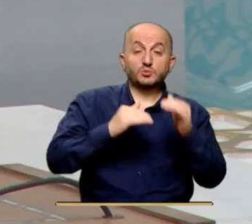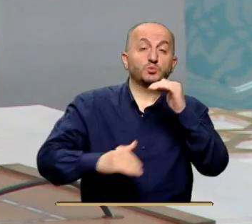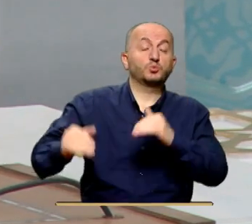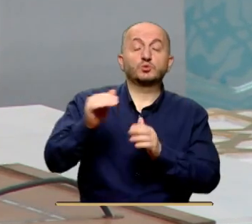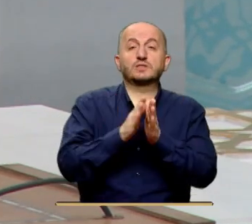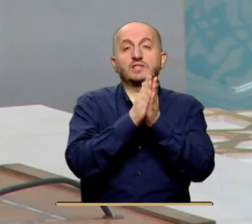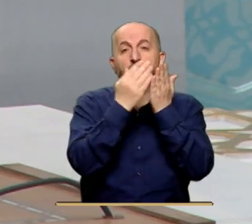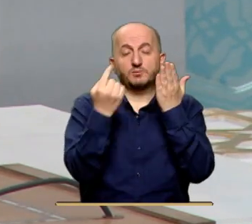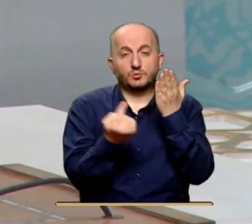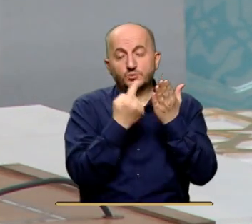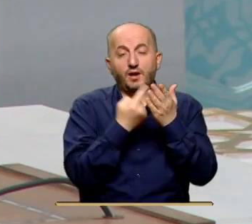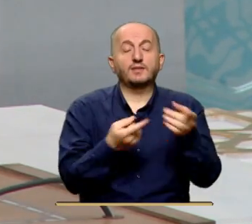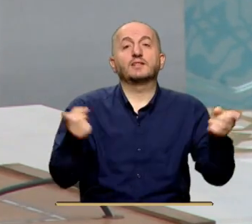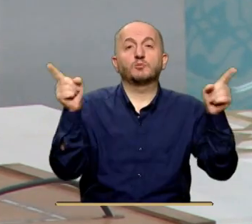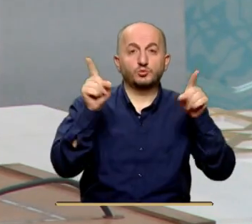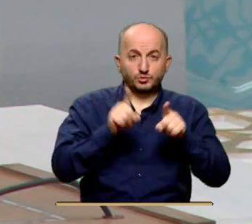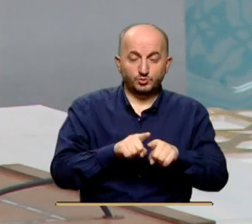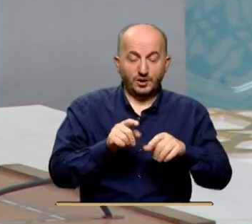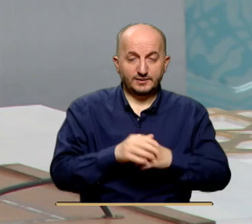kitabımız Kur'an ile buluşturan,